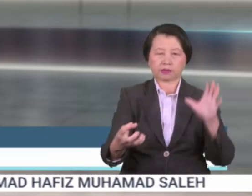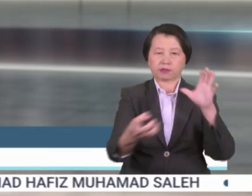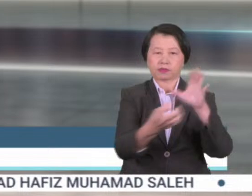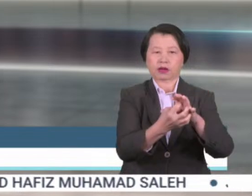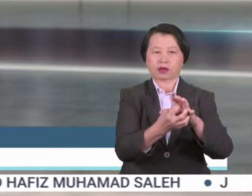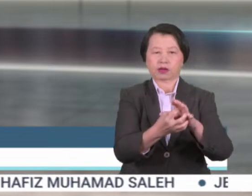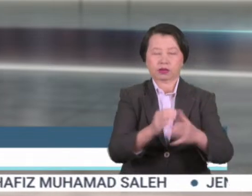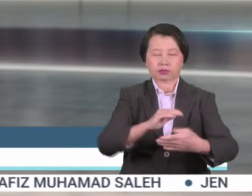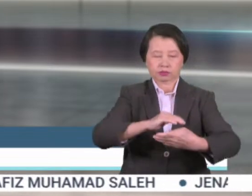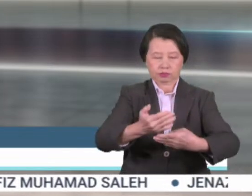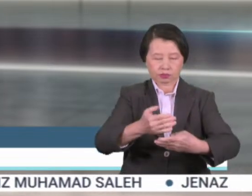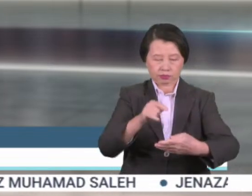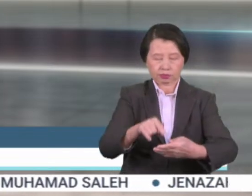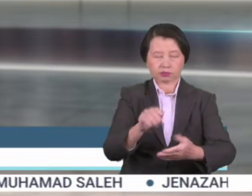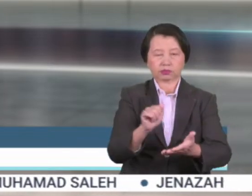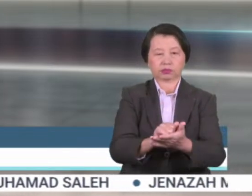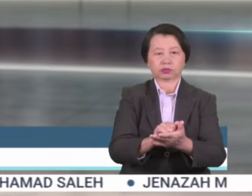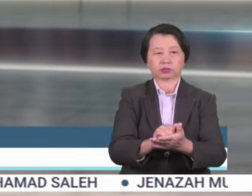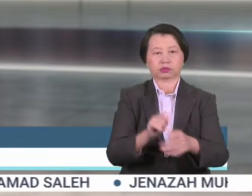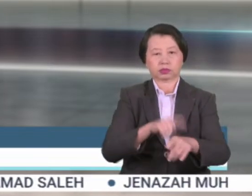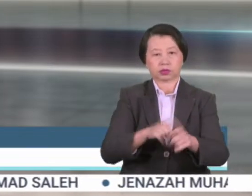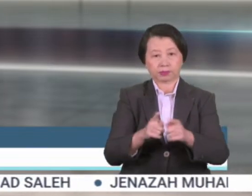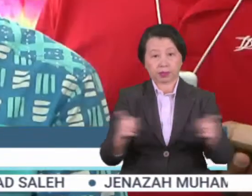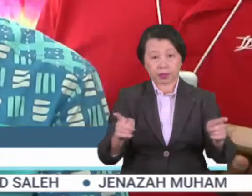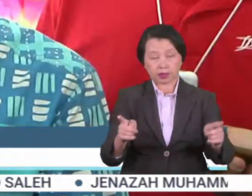penyelesaian jangka pendek Isu